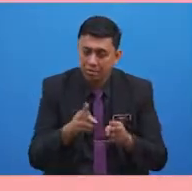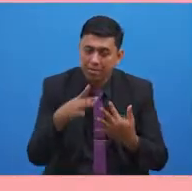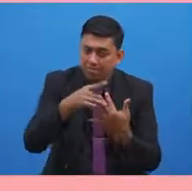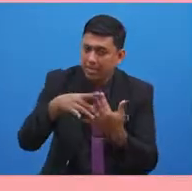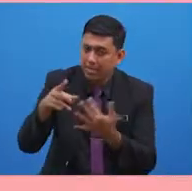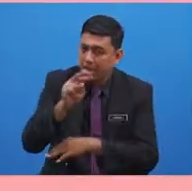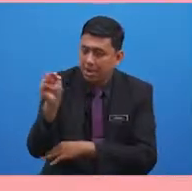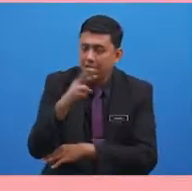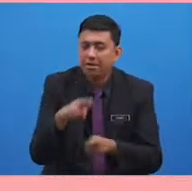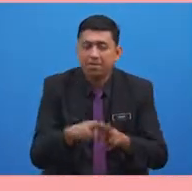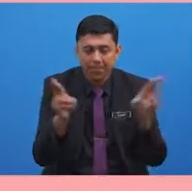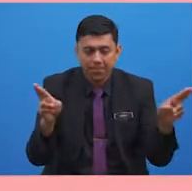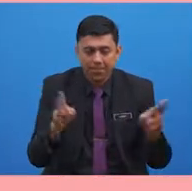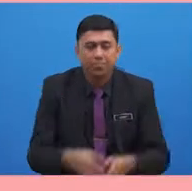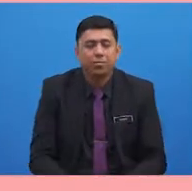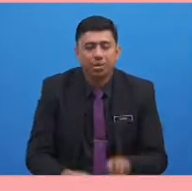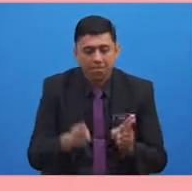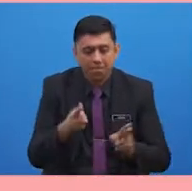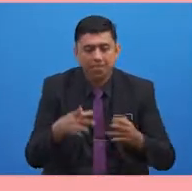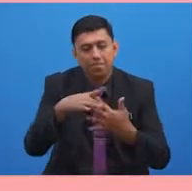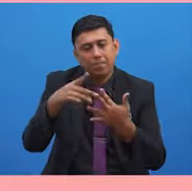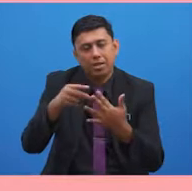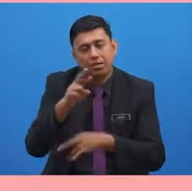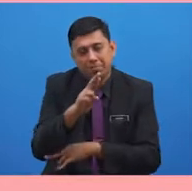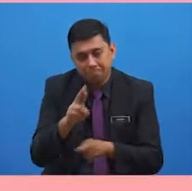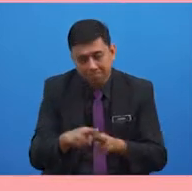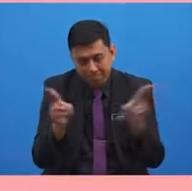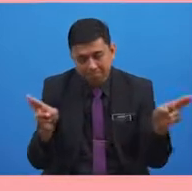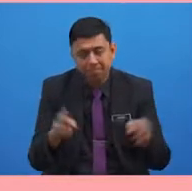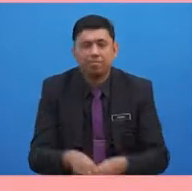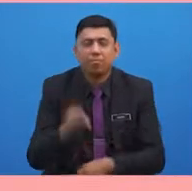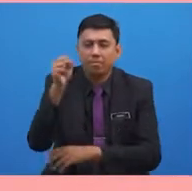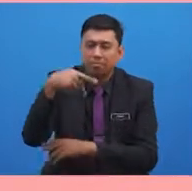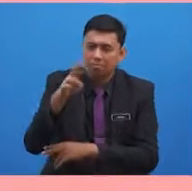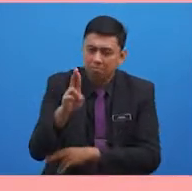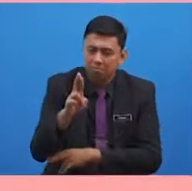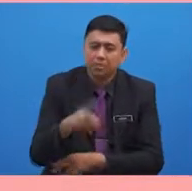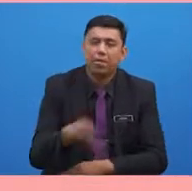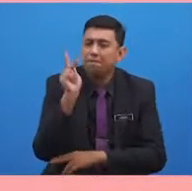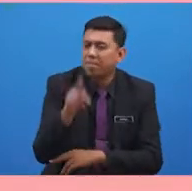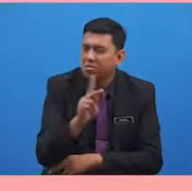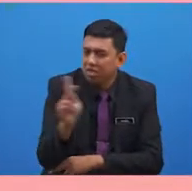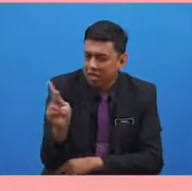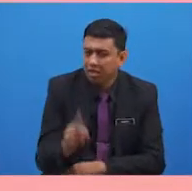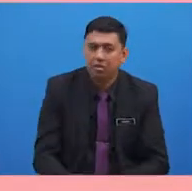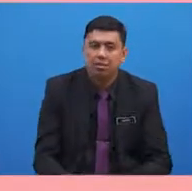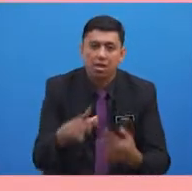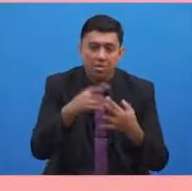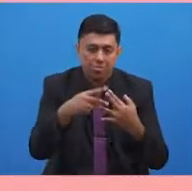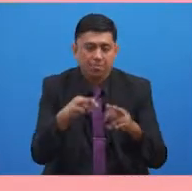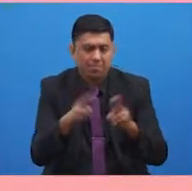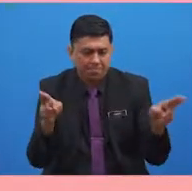pilihan raya. Menguruskan pilihan raya bermaksud SPR akan memastikan pilihan